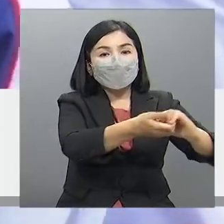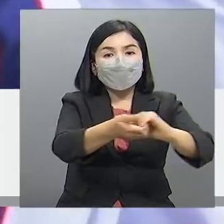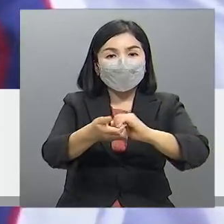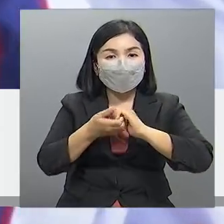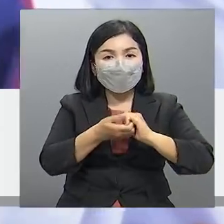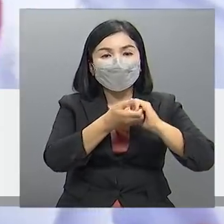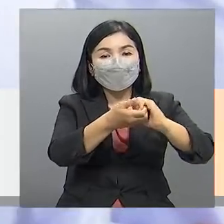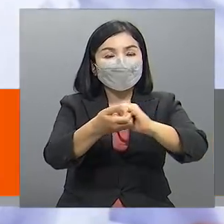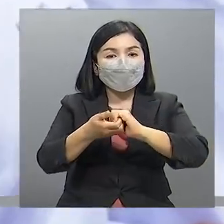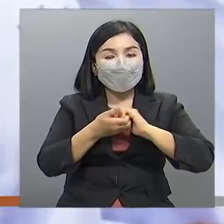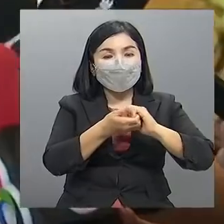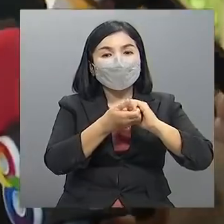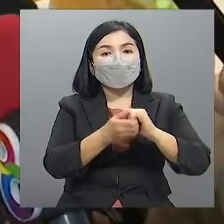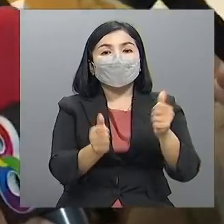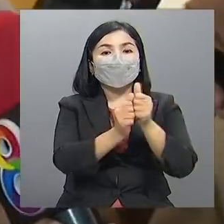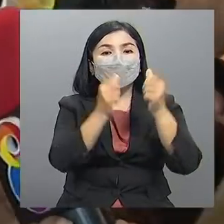ค่ะ